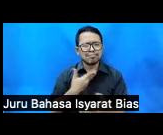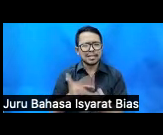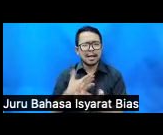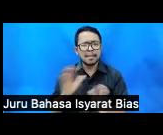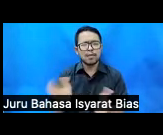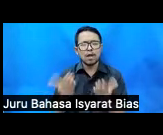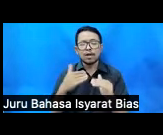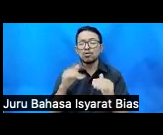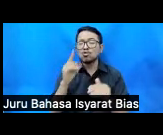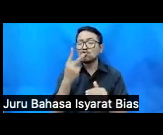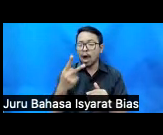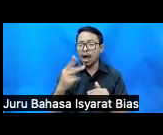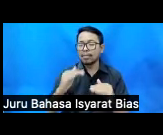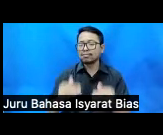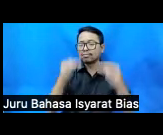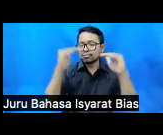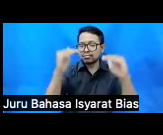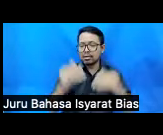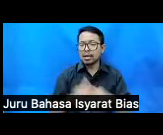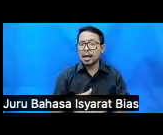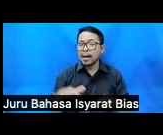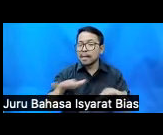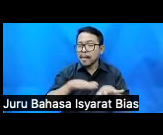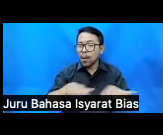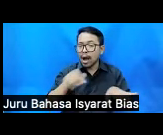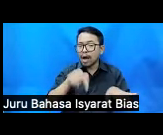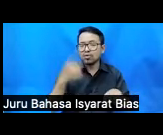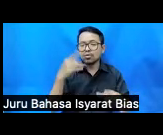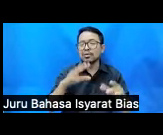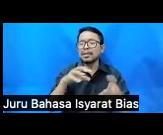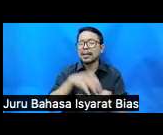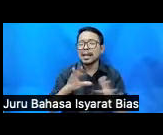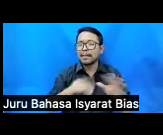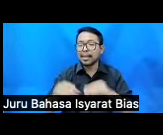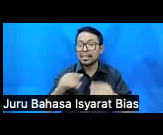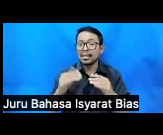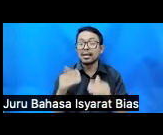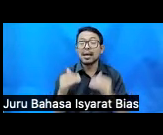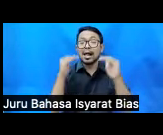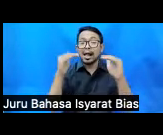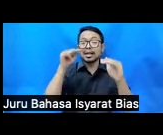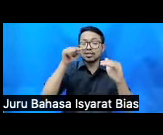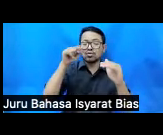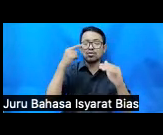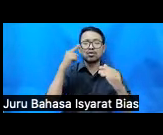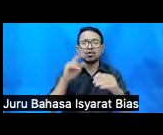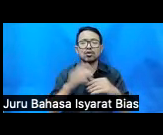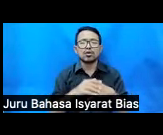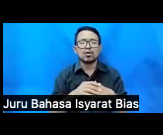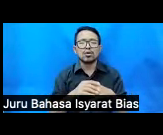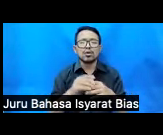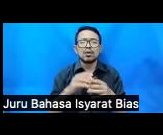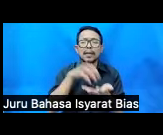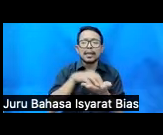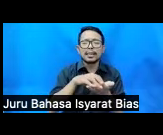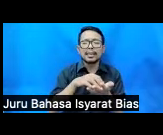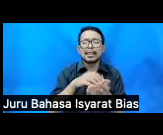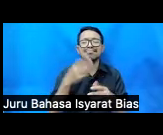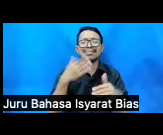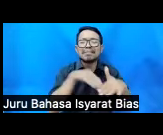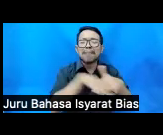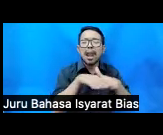tingkat. Untuk yang di bawah untuk pertemuan, kalau yang di atas untuk cadangan dan sebagai tempat